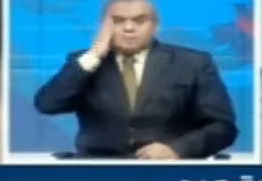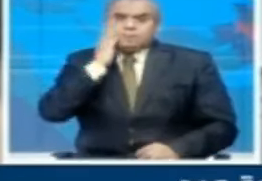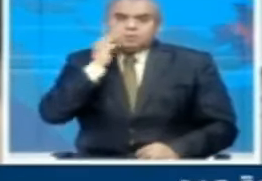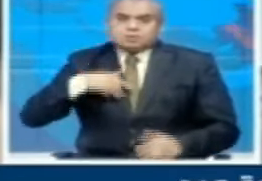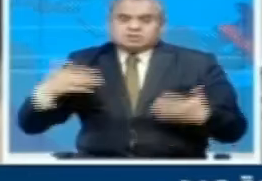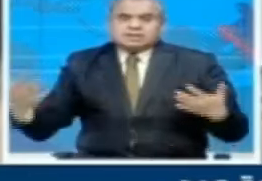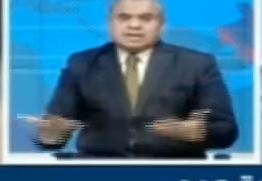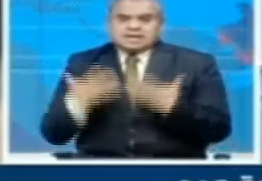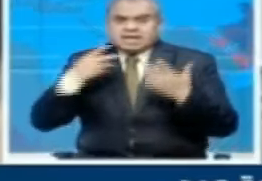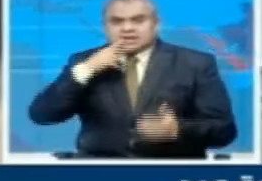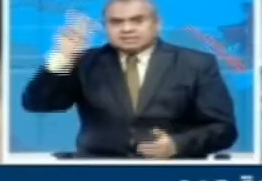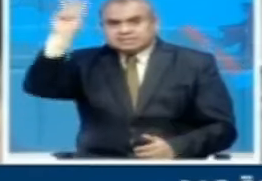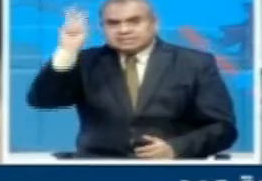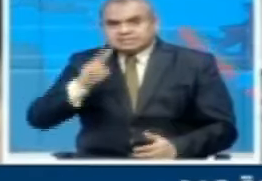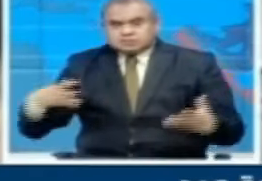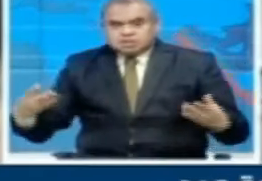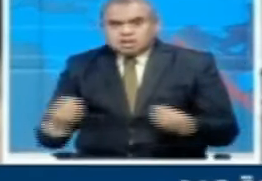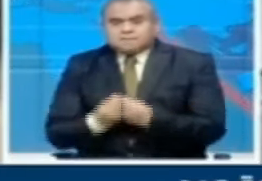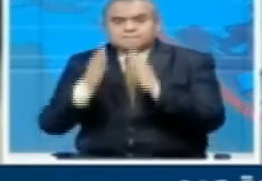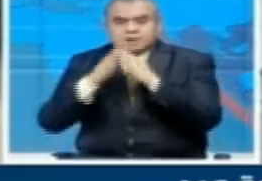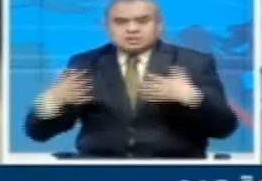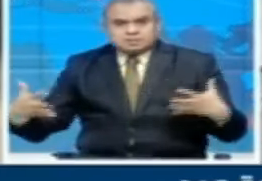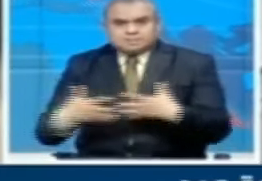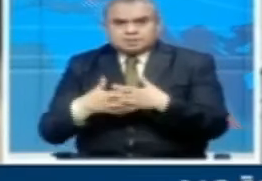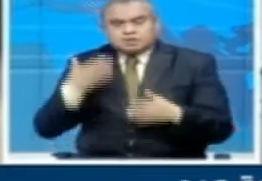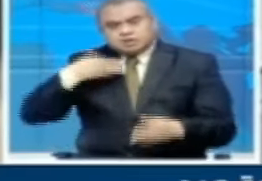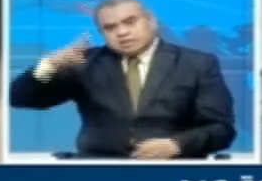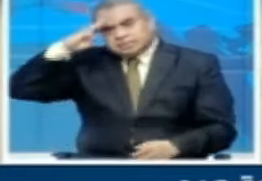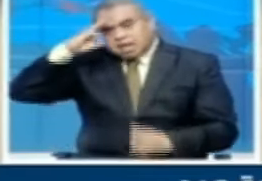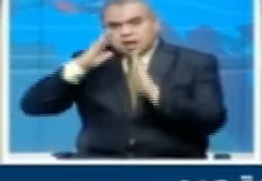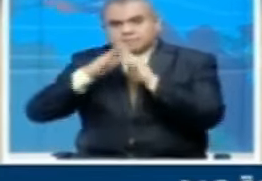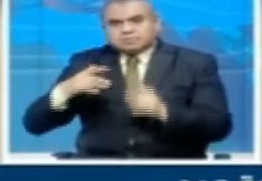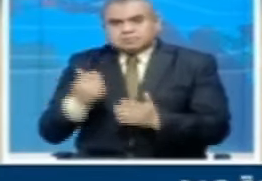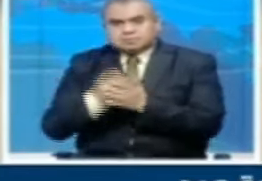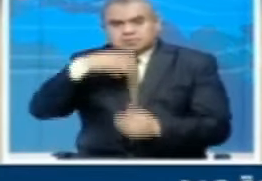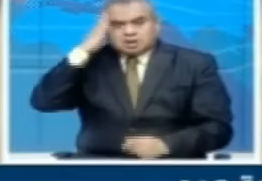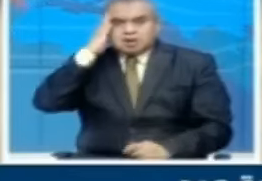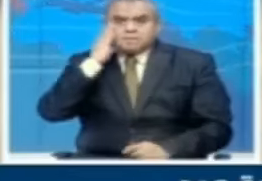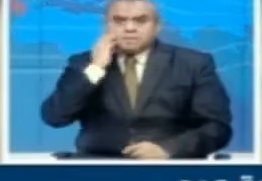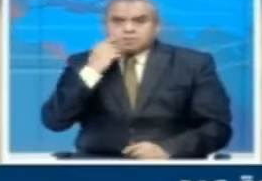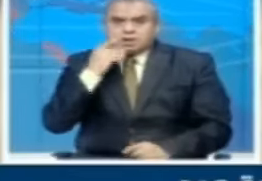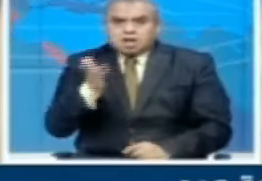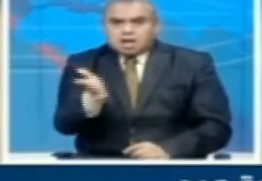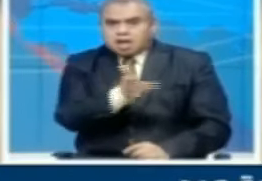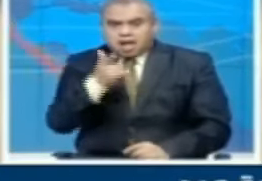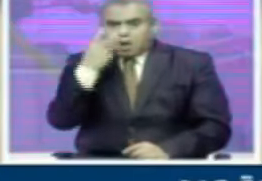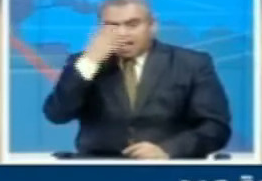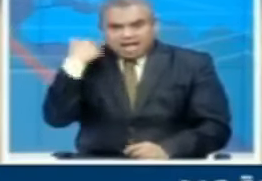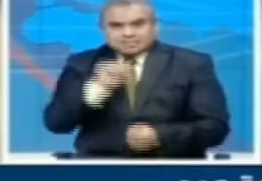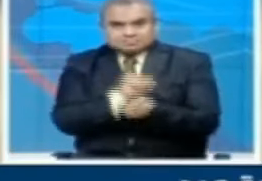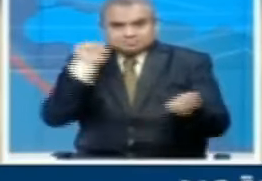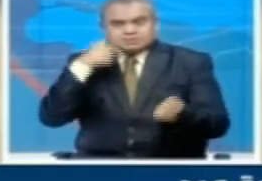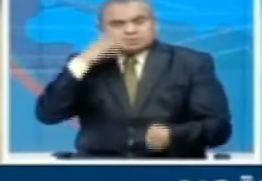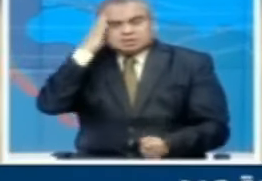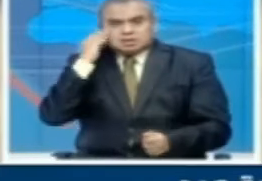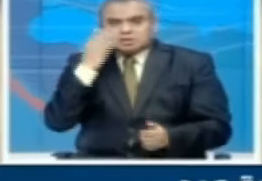وعيد لفرحة سينا كلها وفرحة مصر كلها وتاح جمهورية مصر العربية. مبسوطة طبعا لأخويا إن هيطلع أحسن من الأول بكتير، وطالع